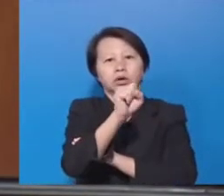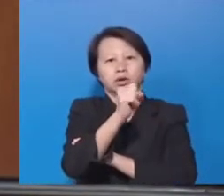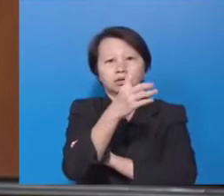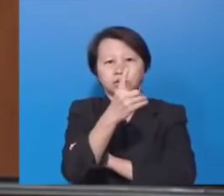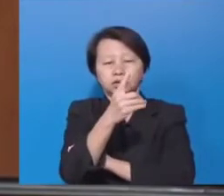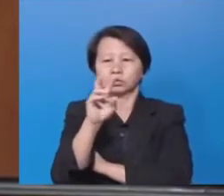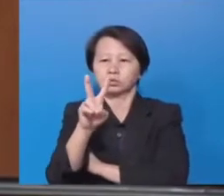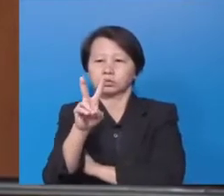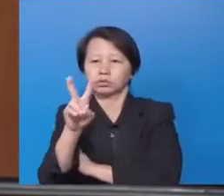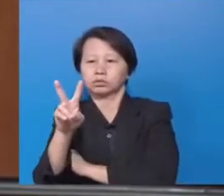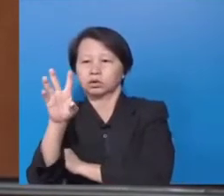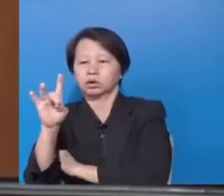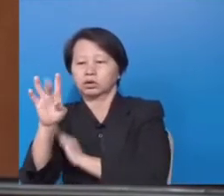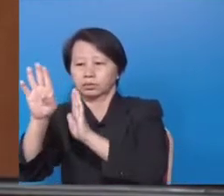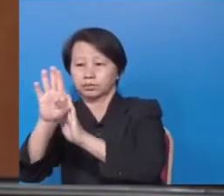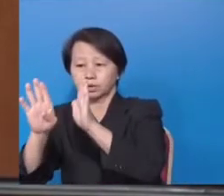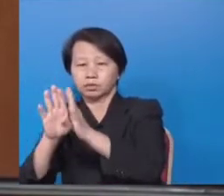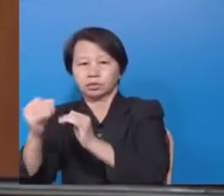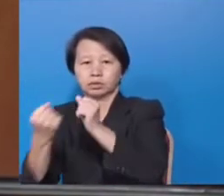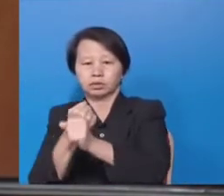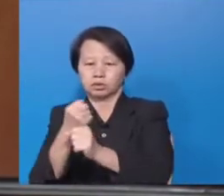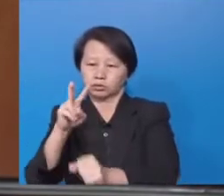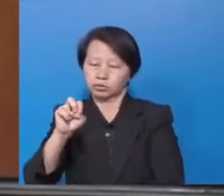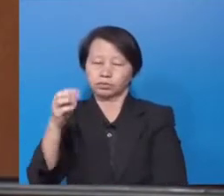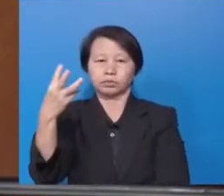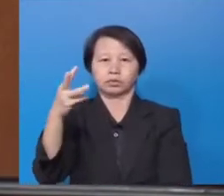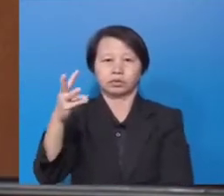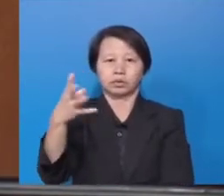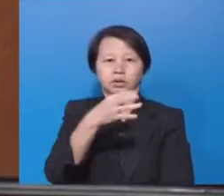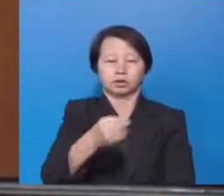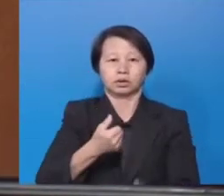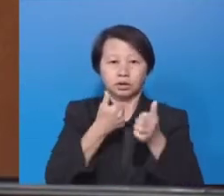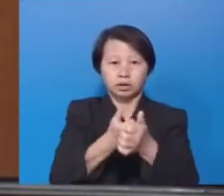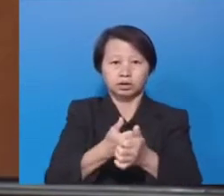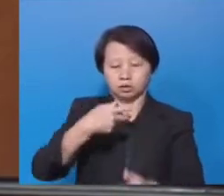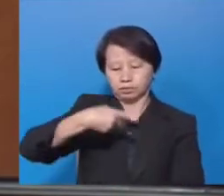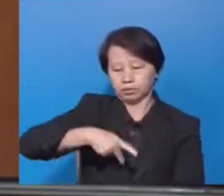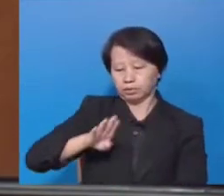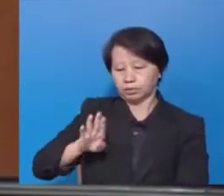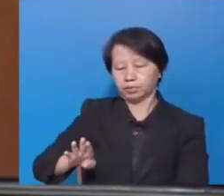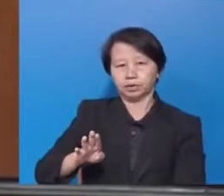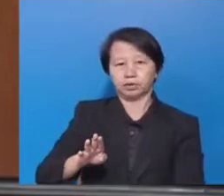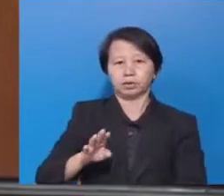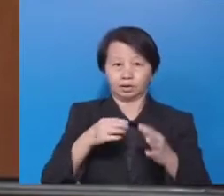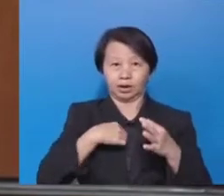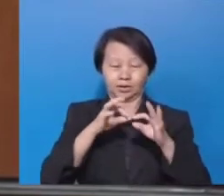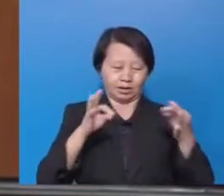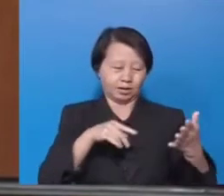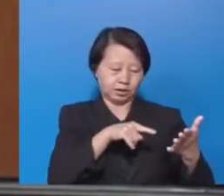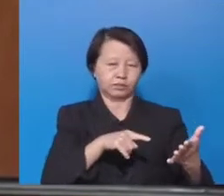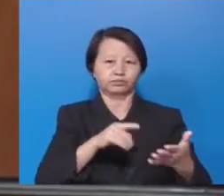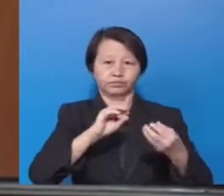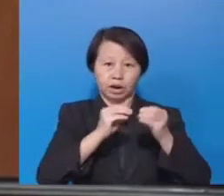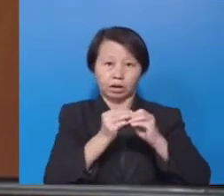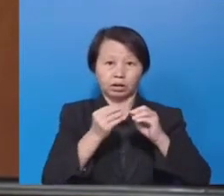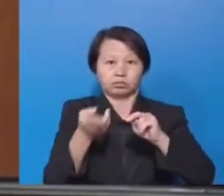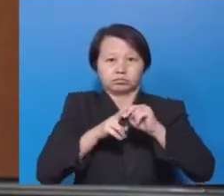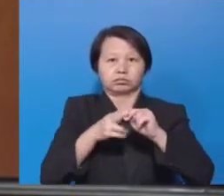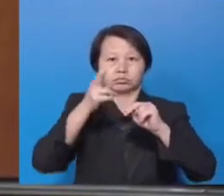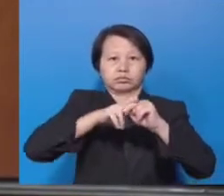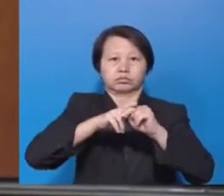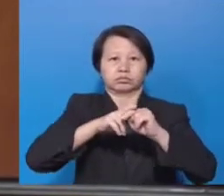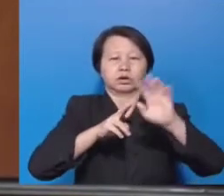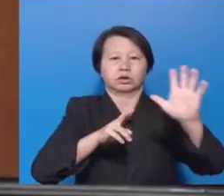USB 228 pilihan pada tahun 2016 dan menurut Febby juga Sai Betik Angke ini betulan